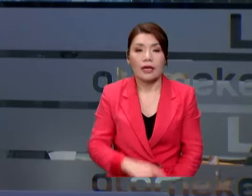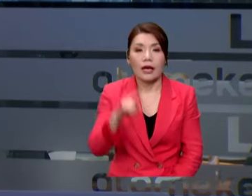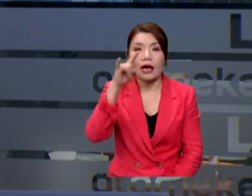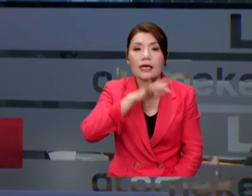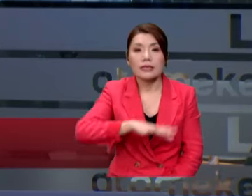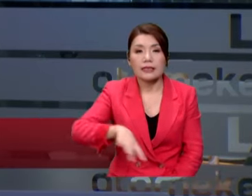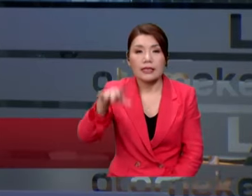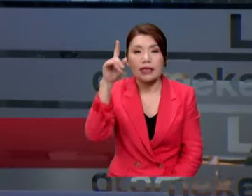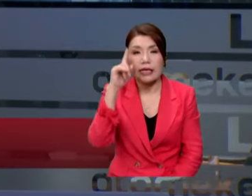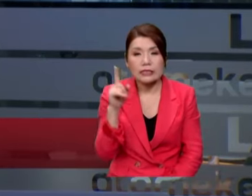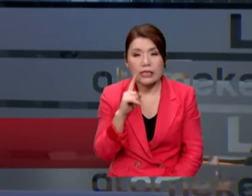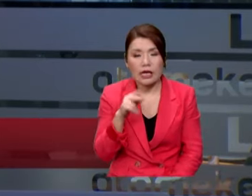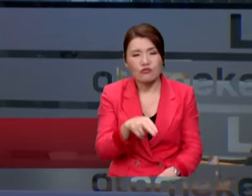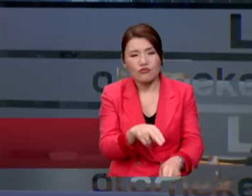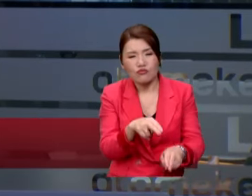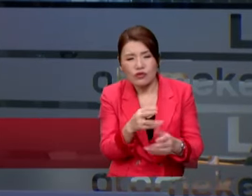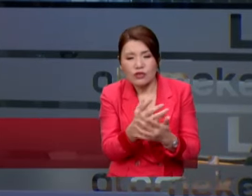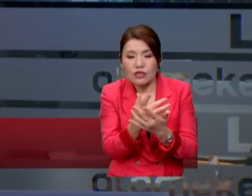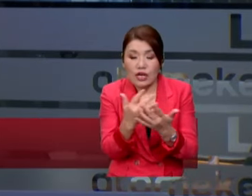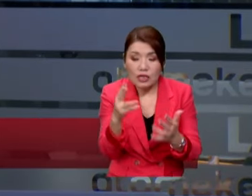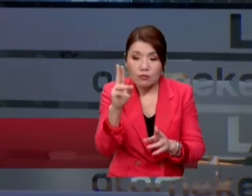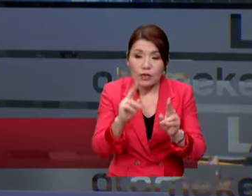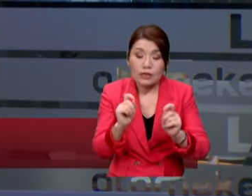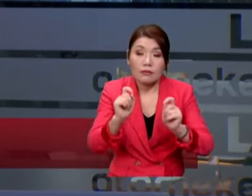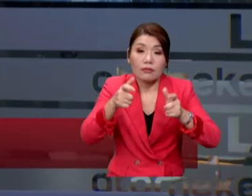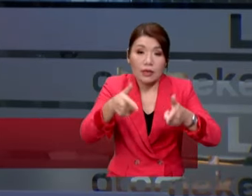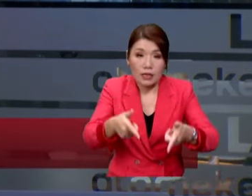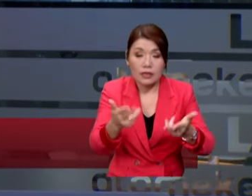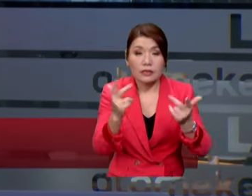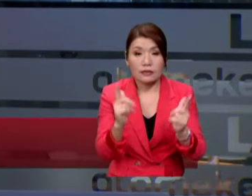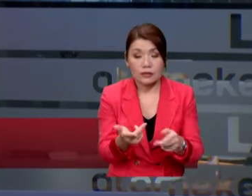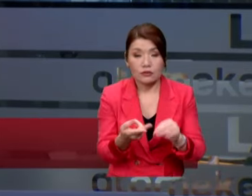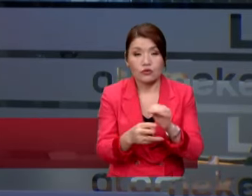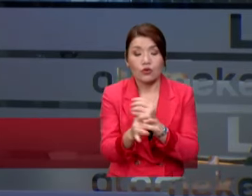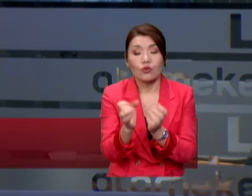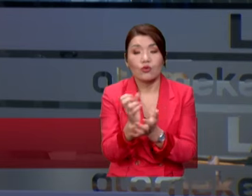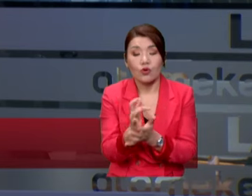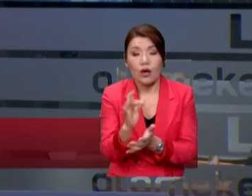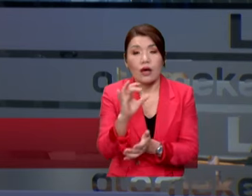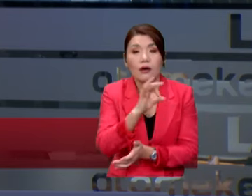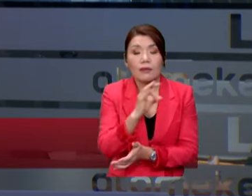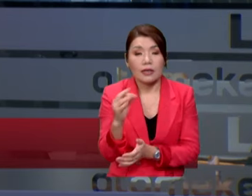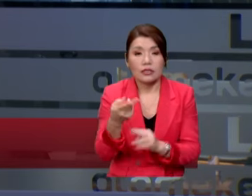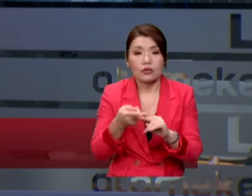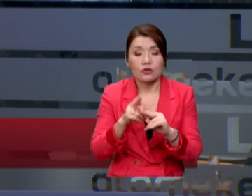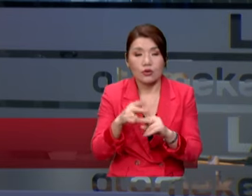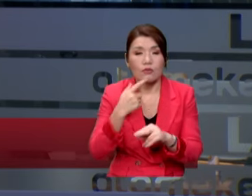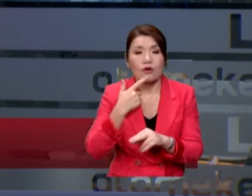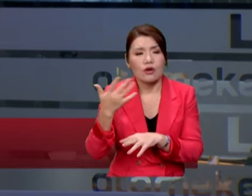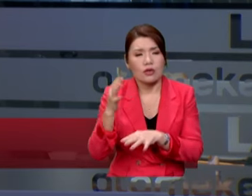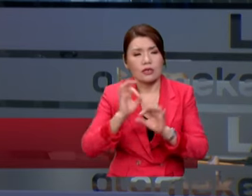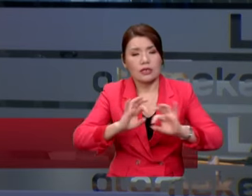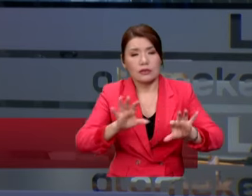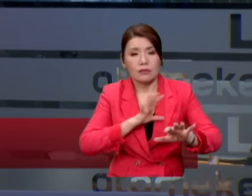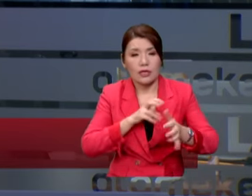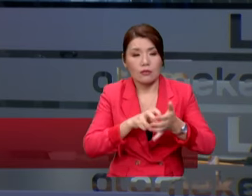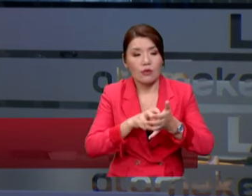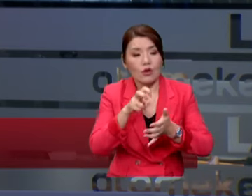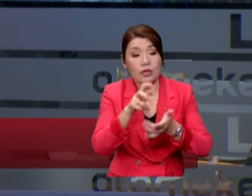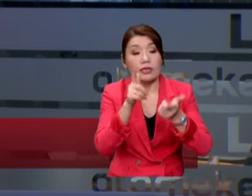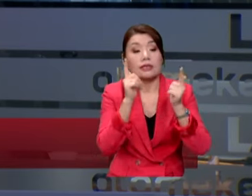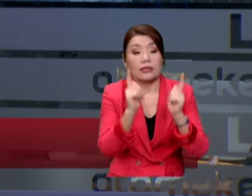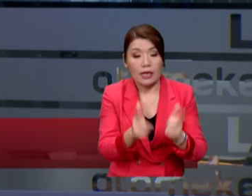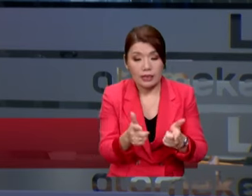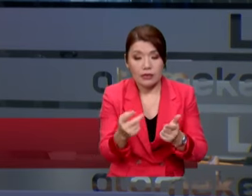Қазақстан Израильге қару эмбаргосын енгізуді қолдайды. Еліміз Түркияның Біріккен Ұлттар ұйымына жазған үндеуі бар. Хатын құп